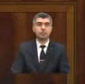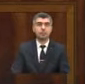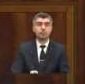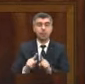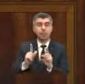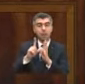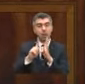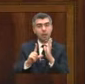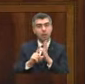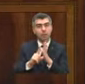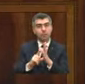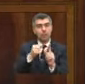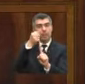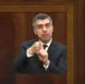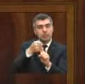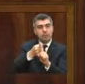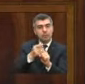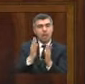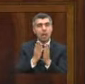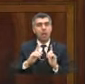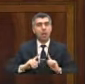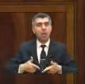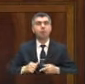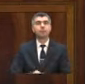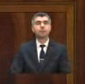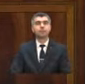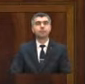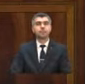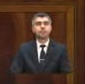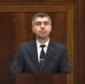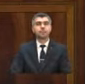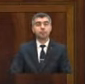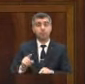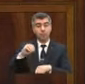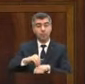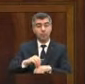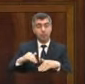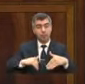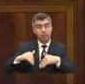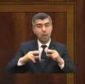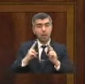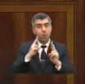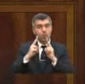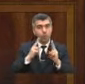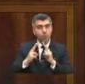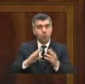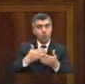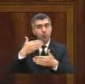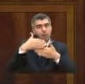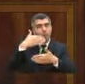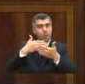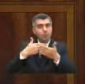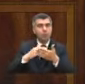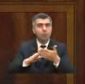القانون الإطار لإصلاح منظومة التربية والتكوين، إنجاز البنيات التحتية الكبرى والأساسية. وانتما كتشوفوا